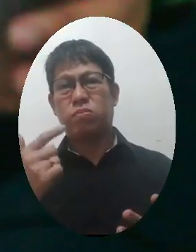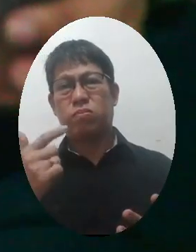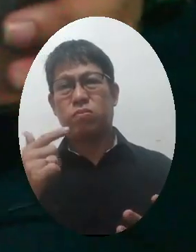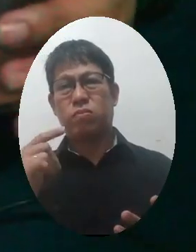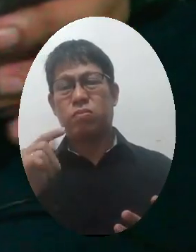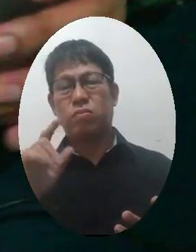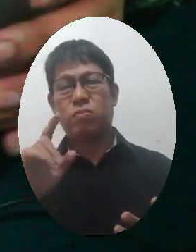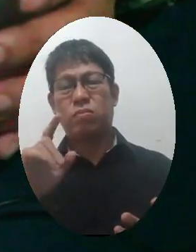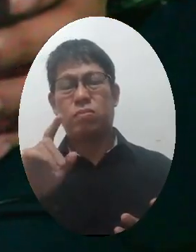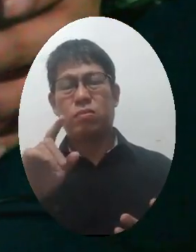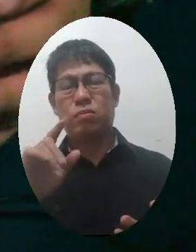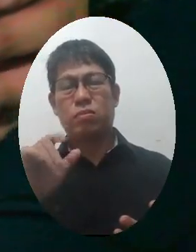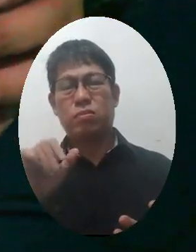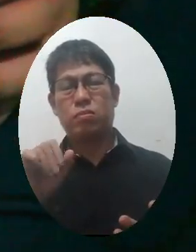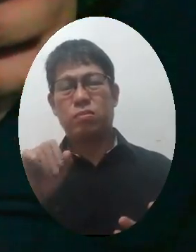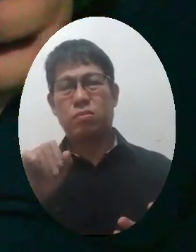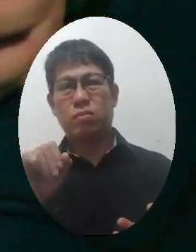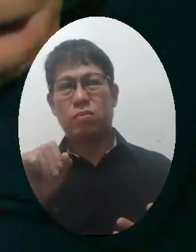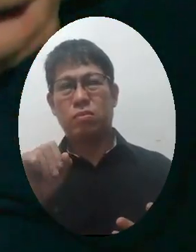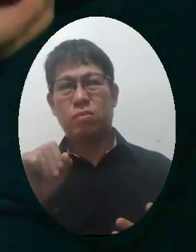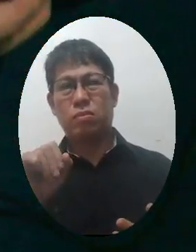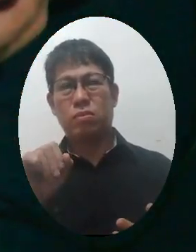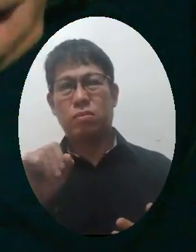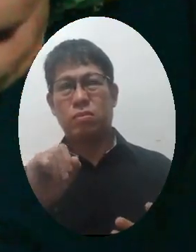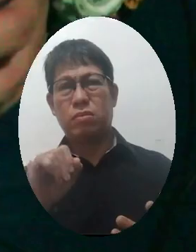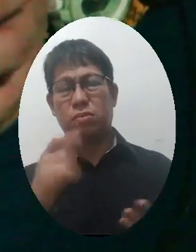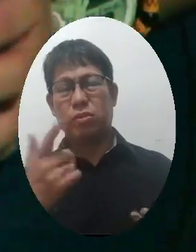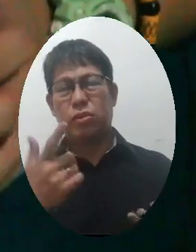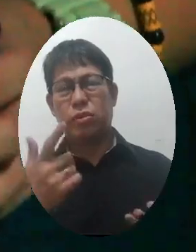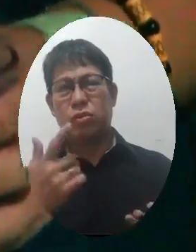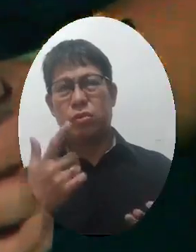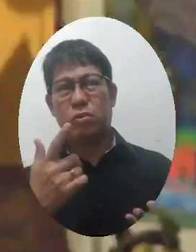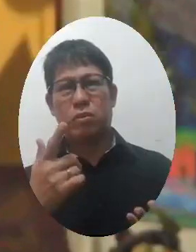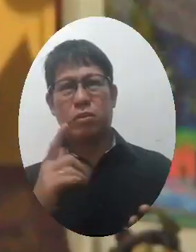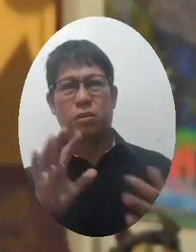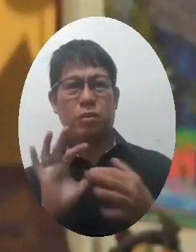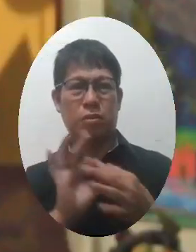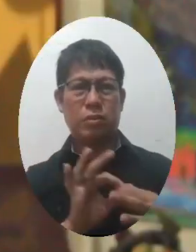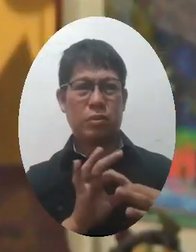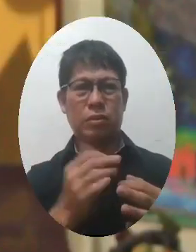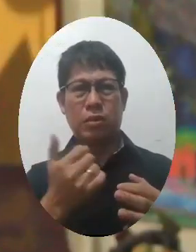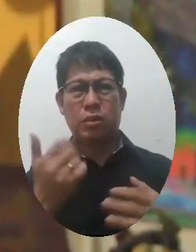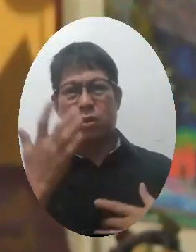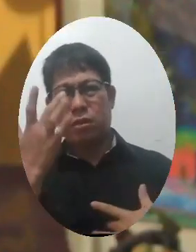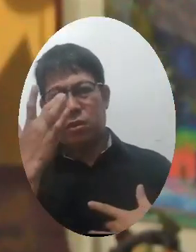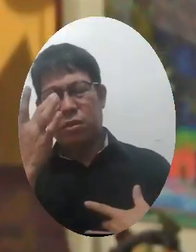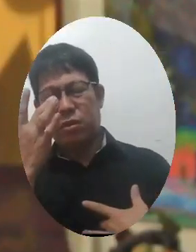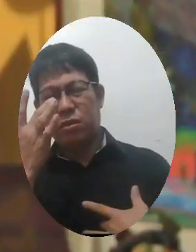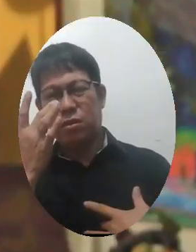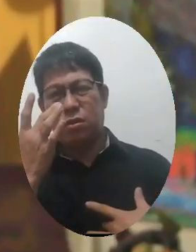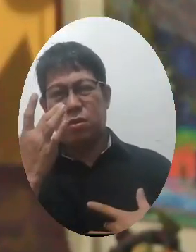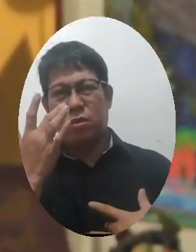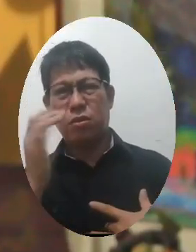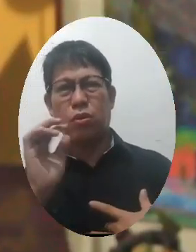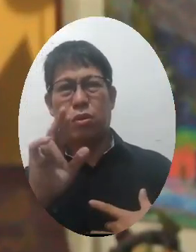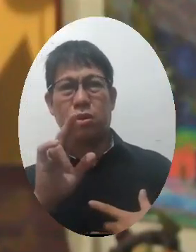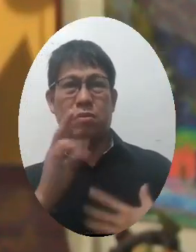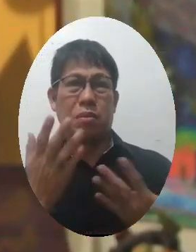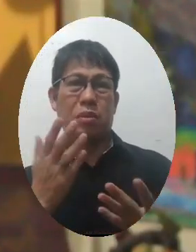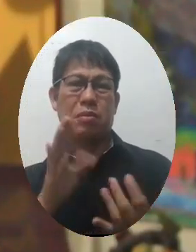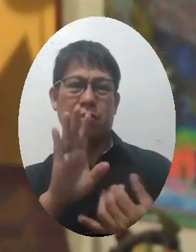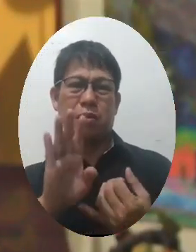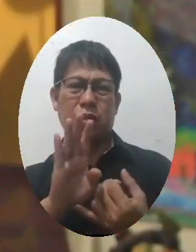ng Guillain-Barré syndrome sa iba't ibang mga impeksyon ng tao. Madalas, ito ay inuugnay sa ilang